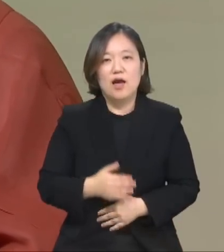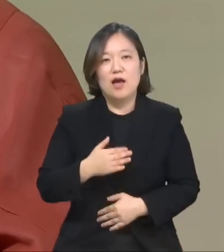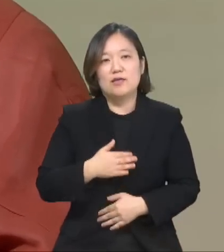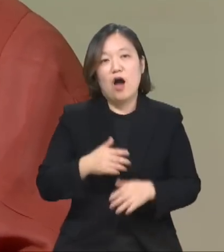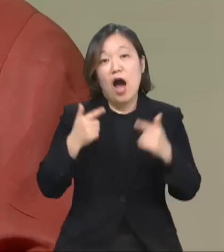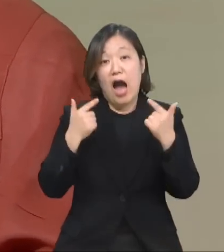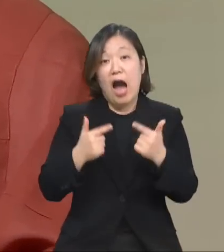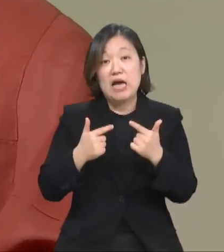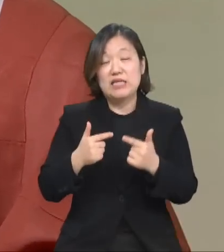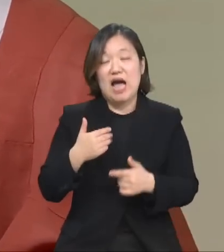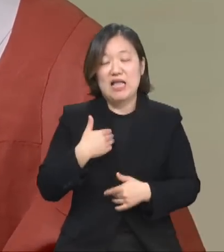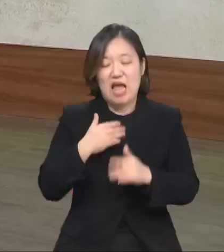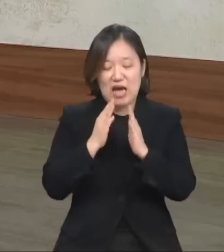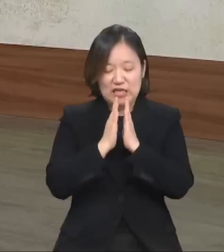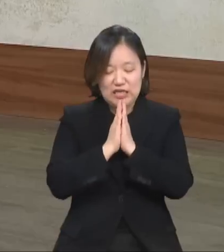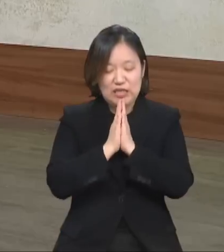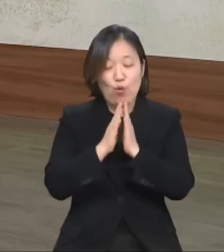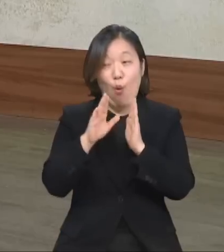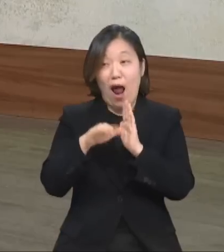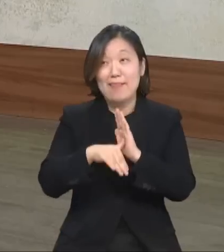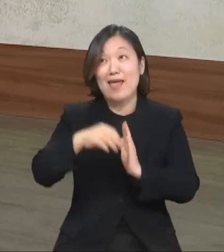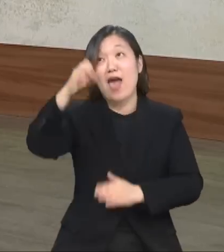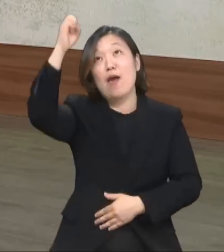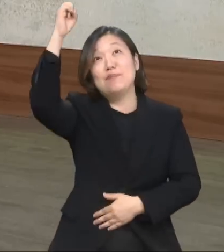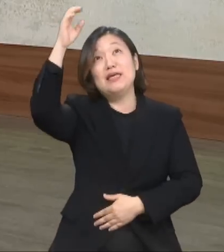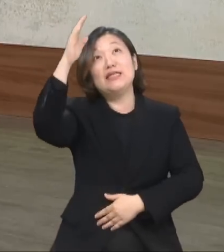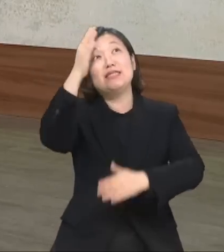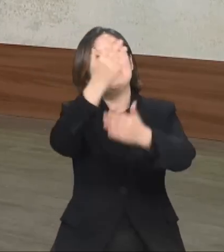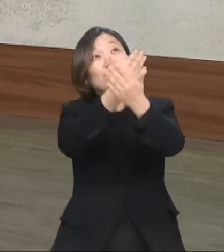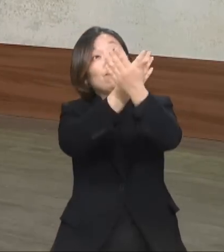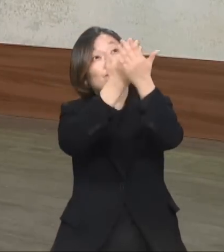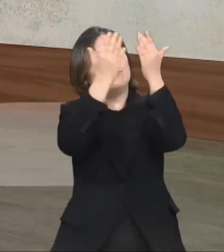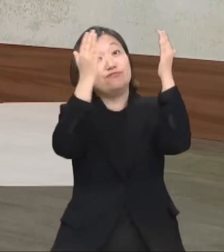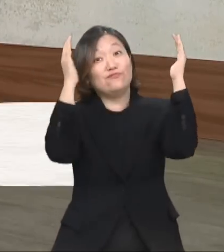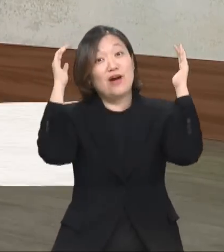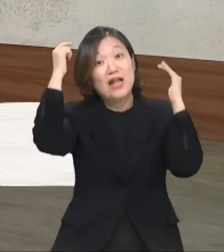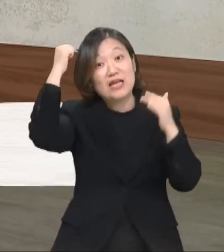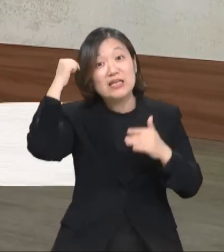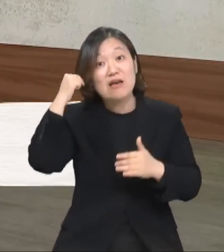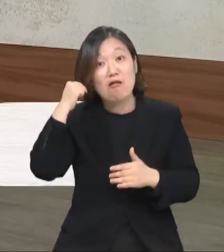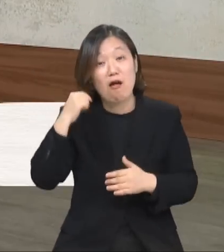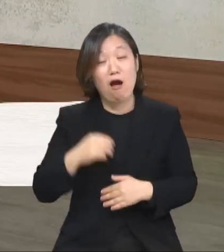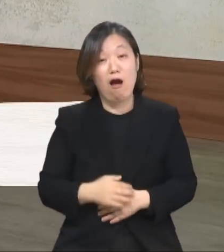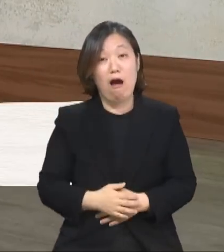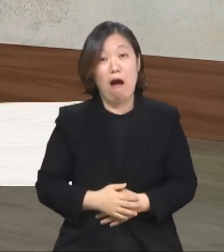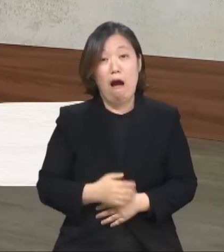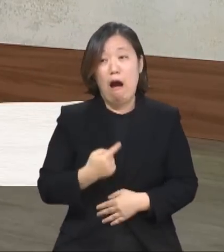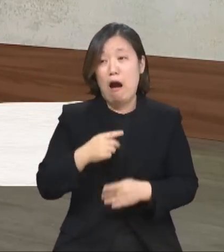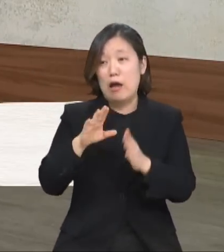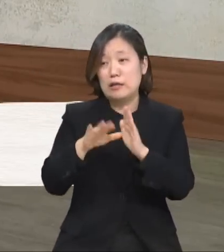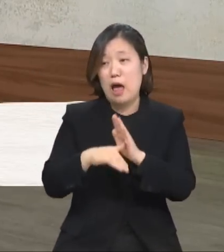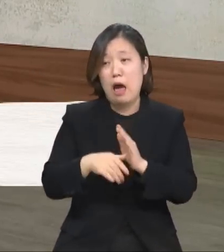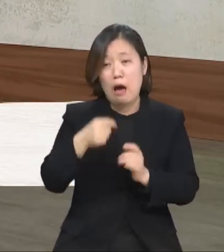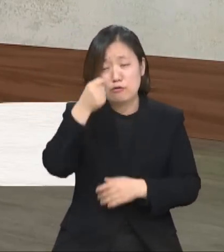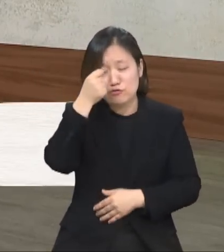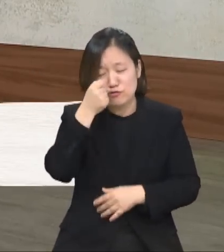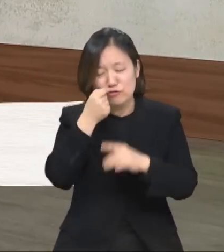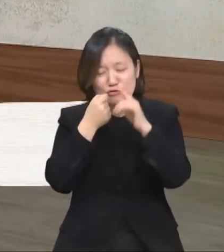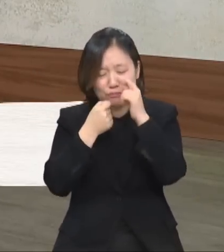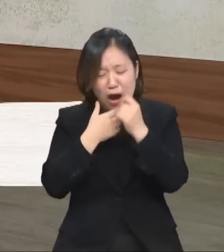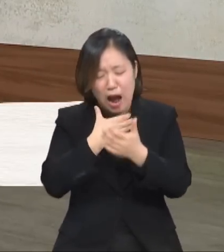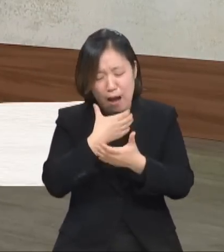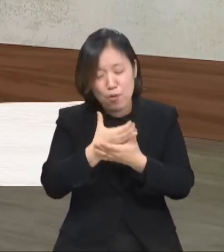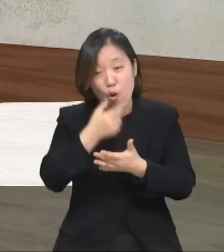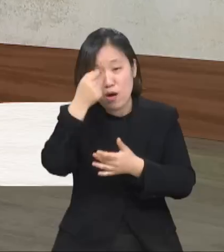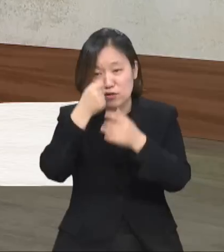항상 눈앞에서 환한 빛이 나타났습니다 그러면서 눈물은 줄줄